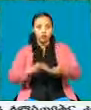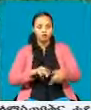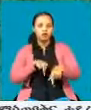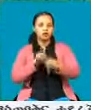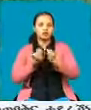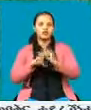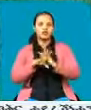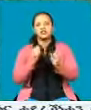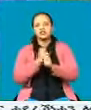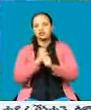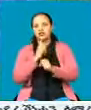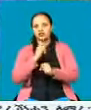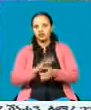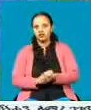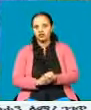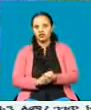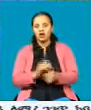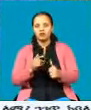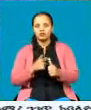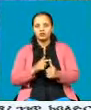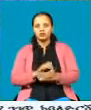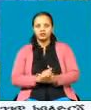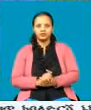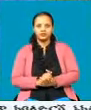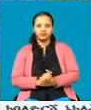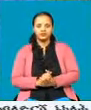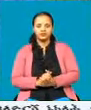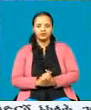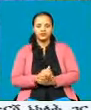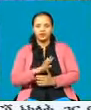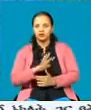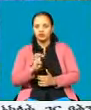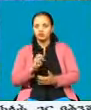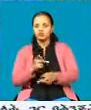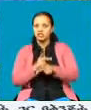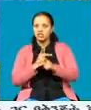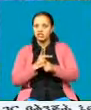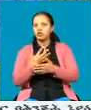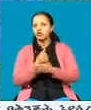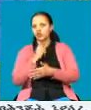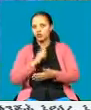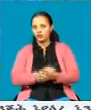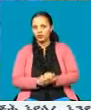በግብርናው ዘርፍ ተሰማርቷል። አንዱ ማህበር 100 ሺህ፣ አንዱ ማህበር 100 ሺህ ብድር ወስደ ነው